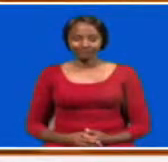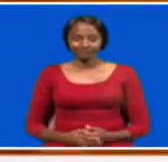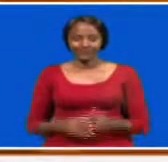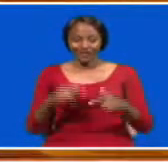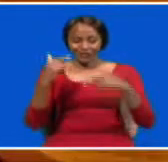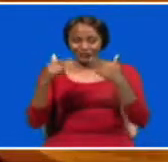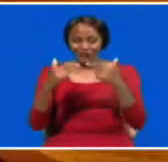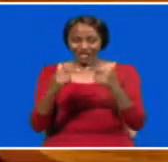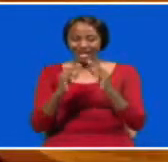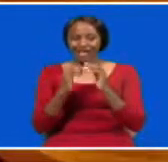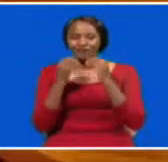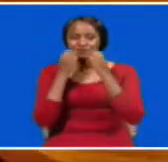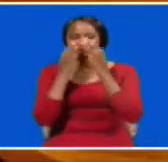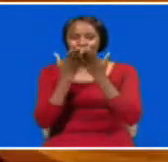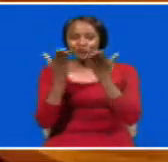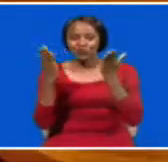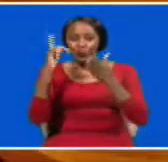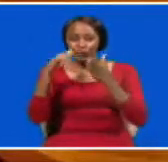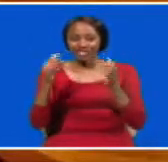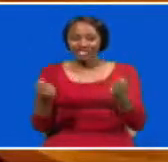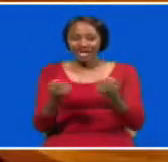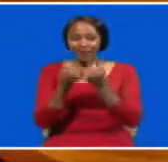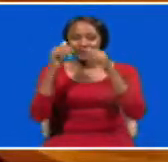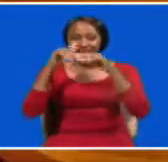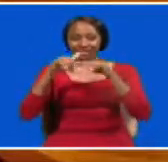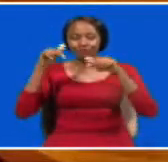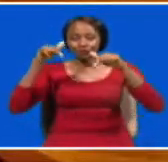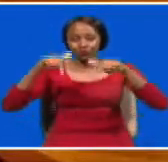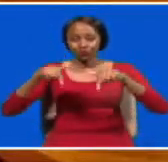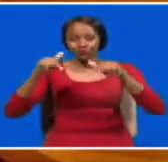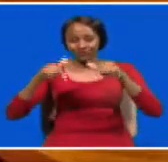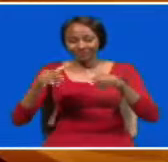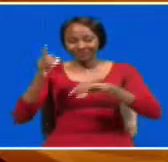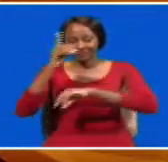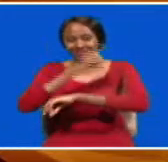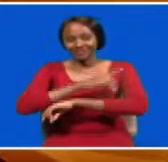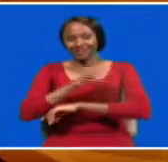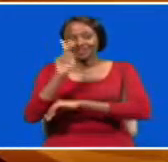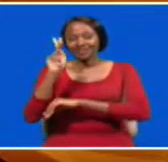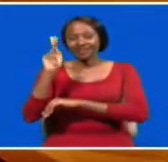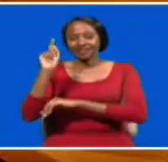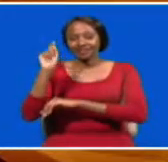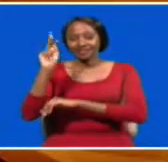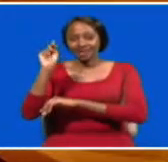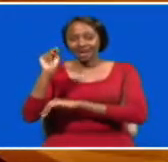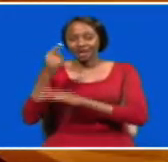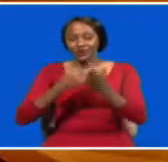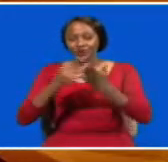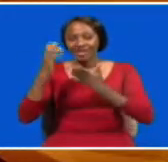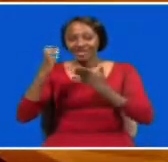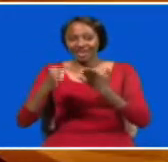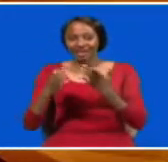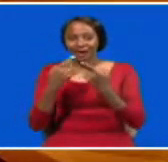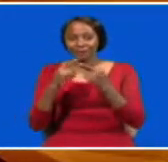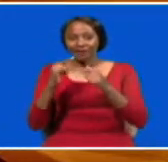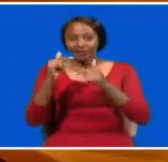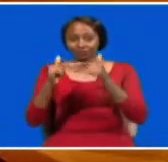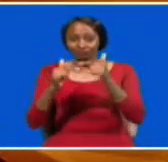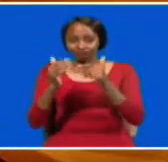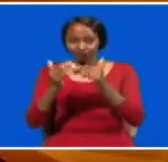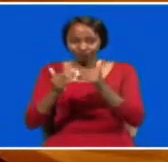na niendelee kukujuza yaliyoibuka na kugonga vichwa vya habari kwenye taarifa hizi za KTN leo wikendi. Na tukisonga mbele ni